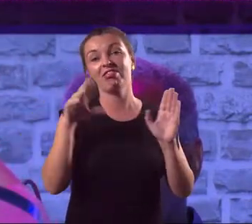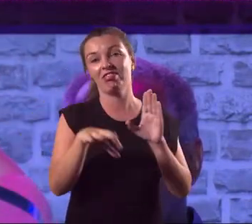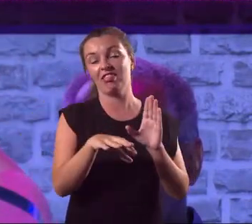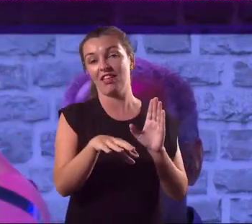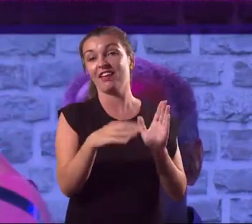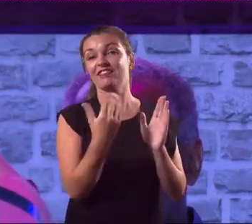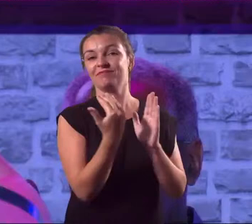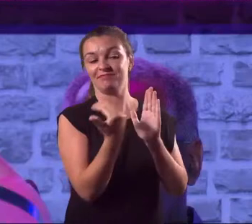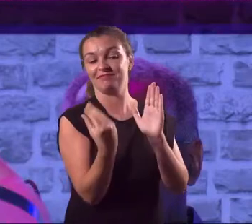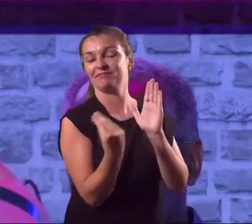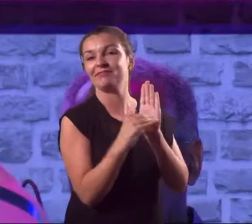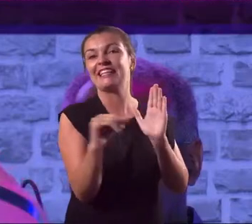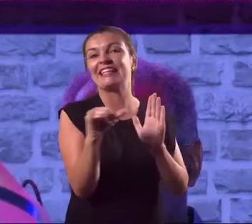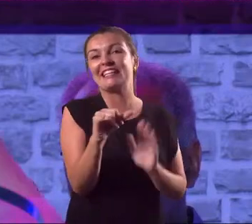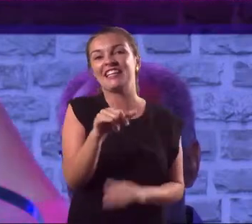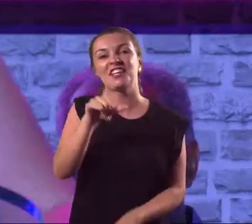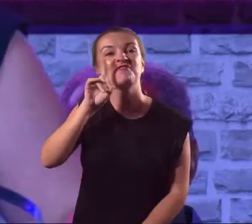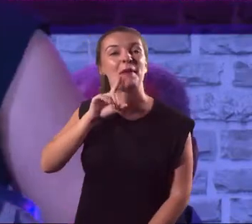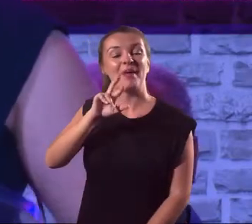il y ait Rima Hassan.